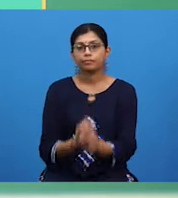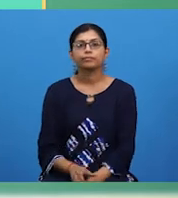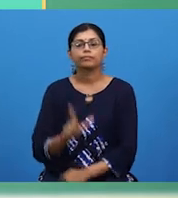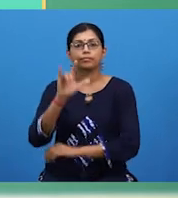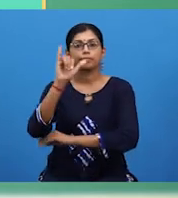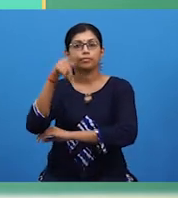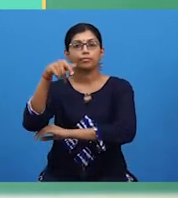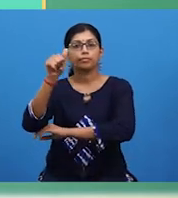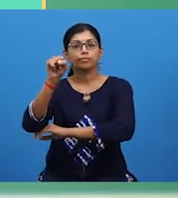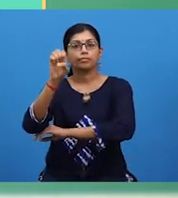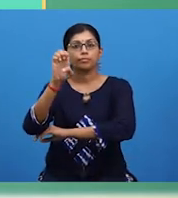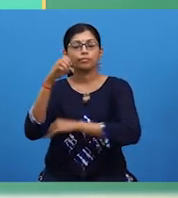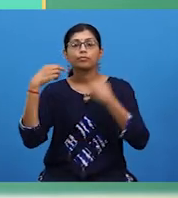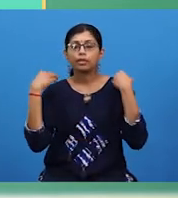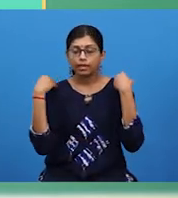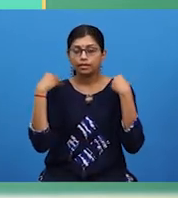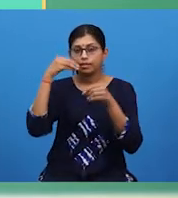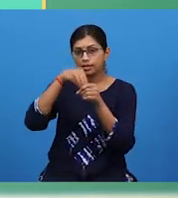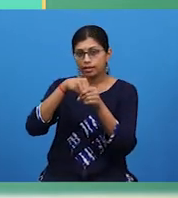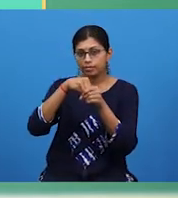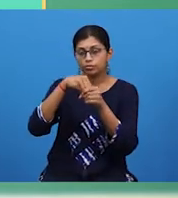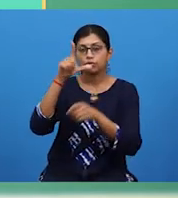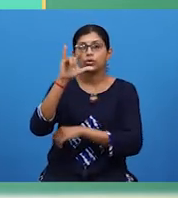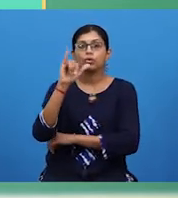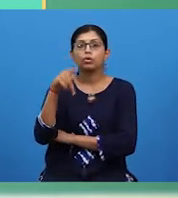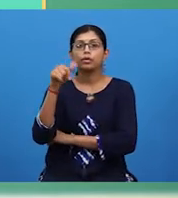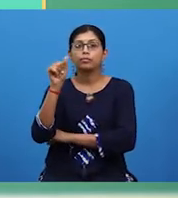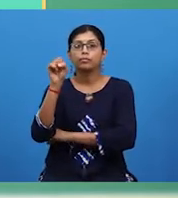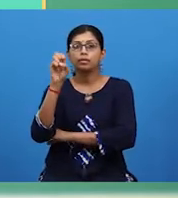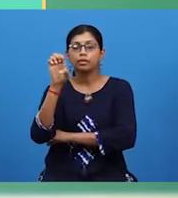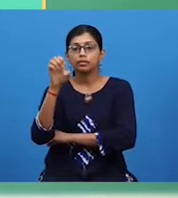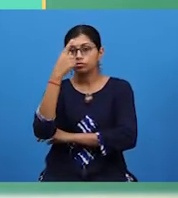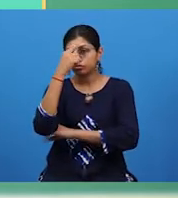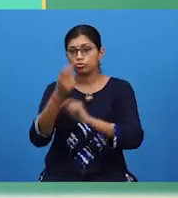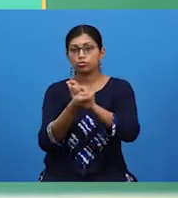Lipase mencernakan lemak menjadi asid lemak dan glycerol.